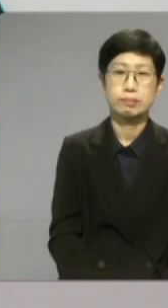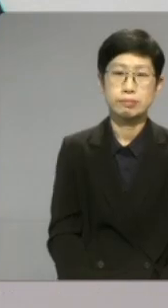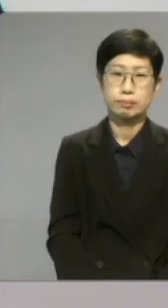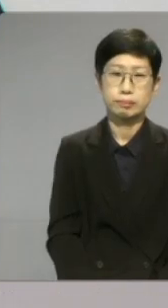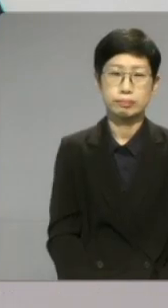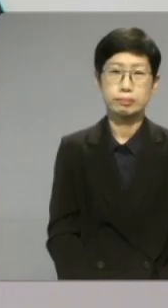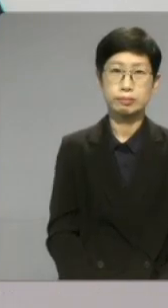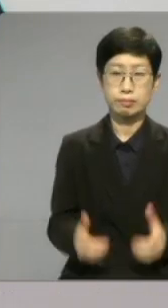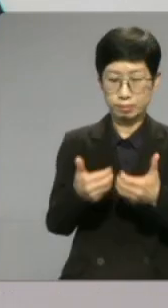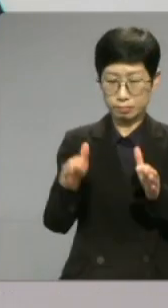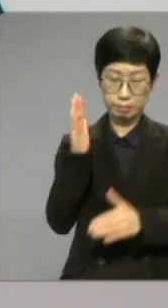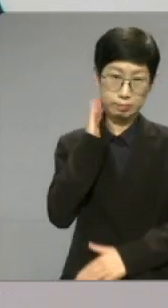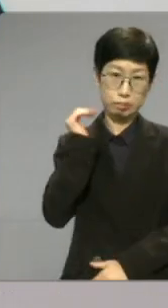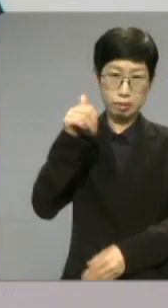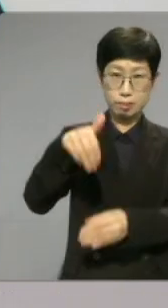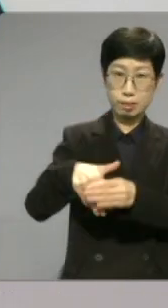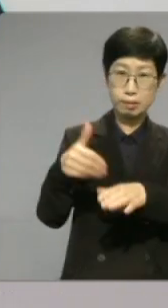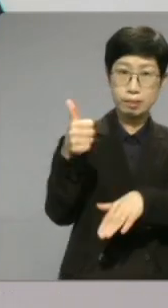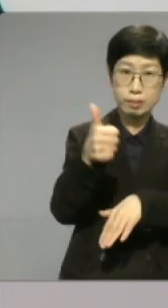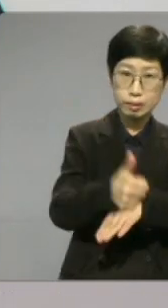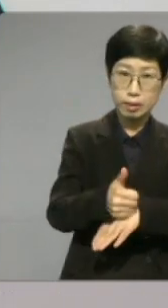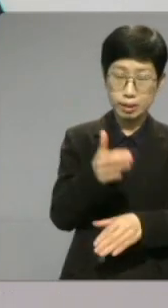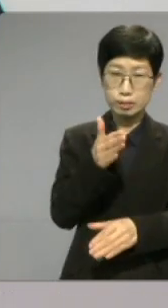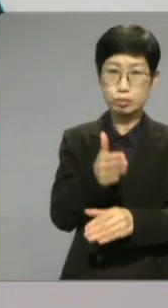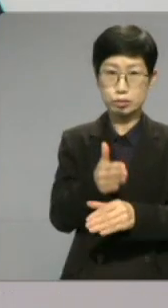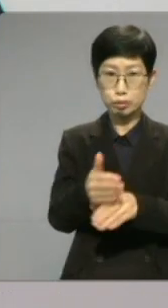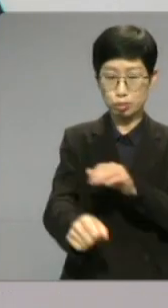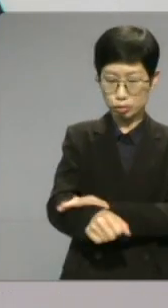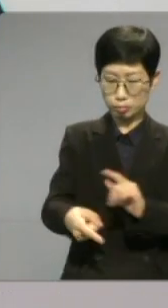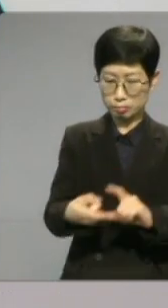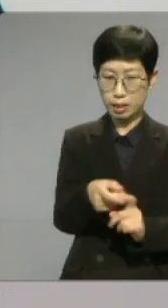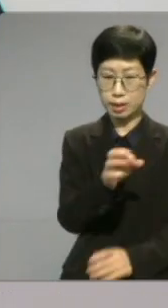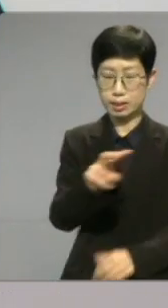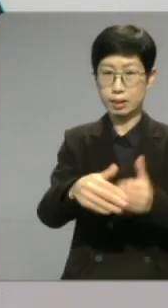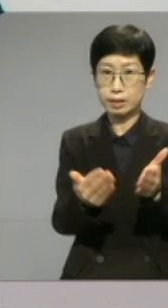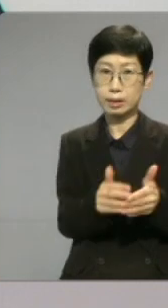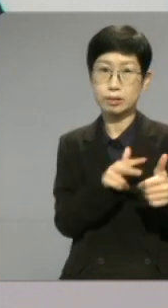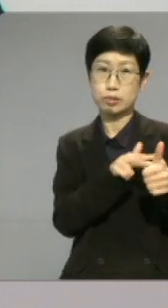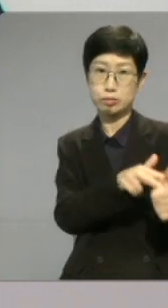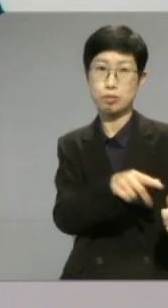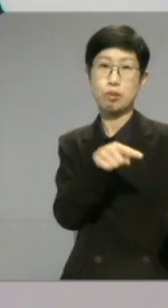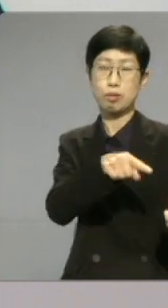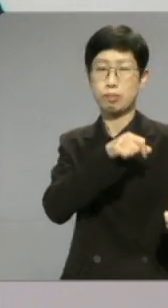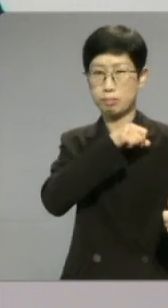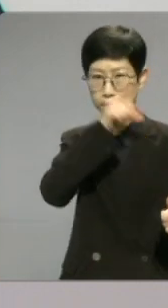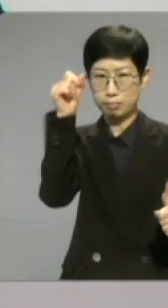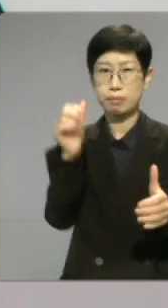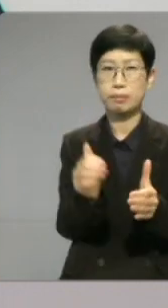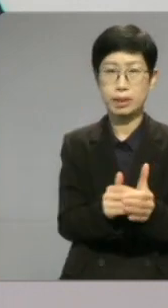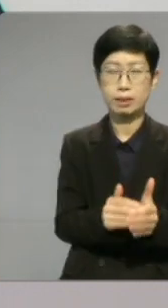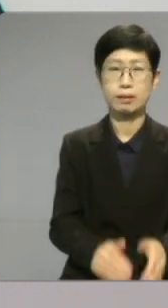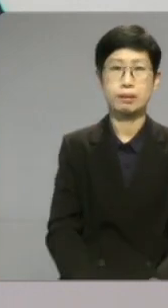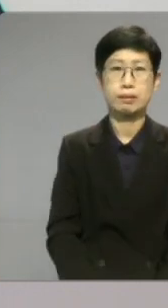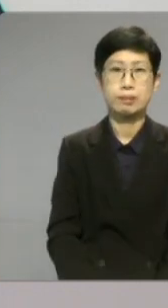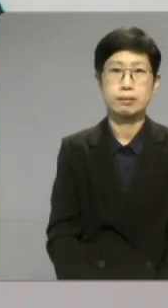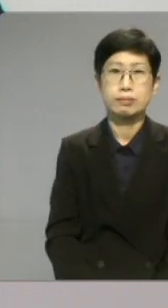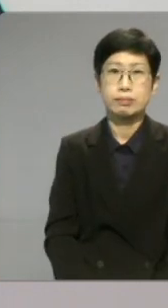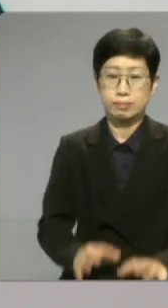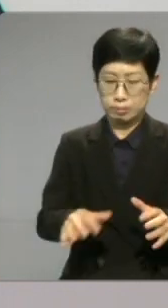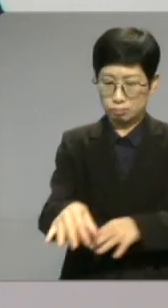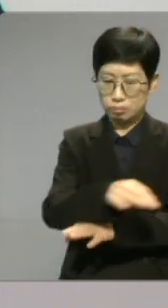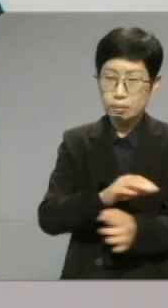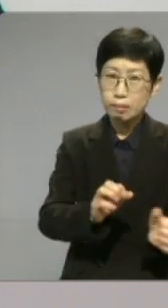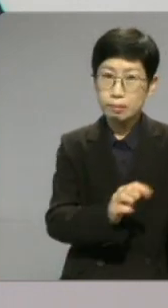네, 중미 파나마 대통령 선거에서 중도 우파 야당 후보인 호세 라울 물리노가 승리를 거머쥐었습니다. 국가